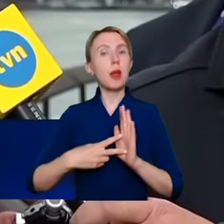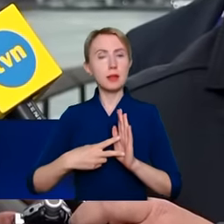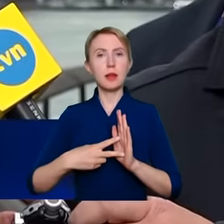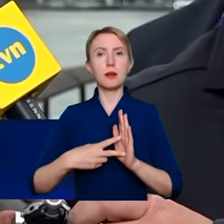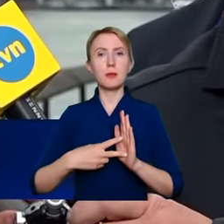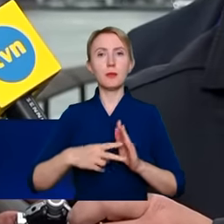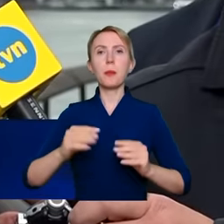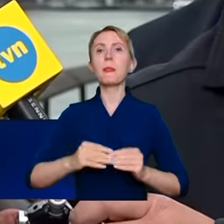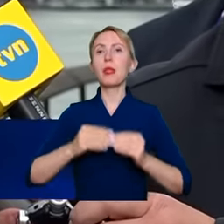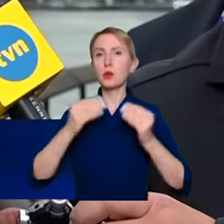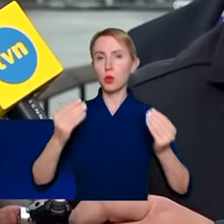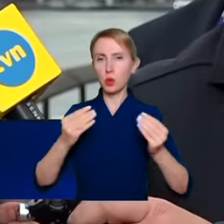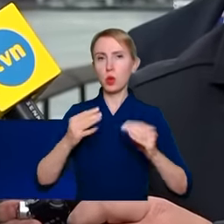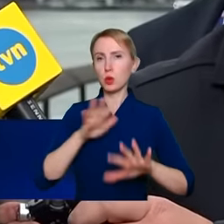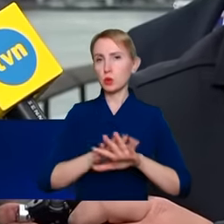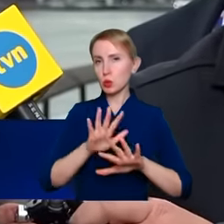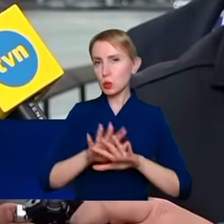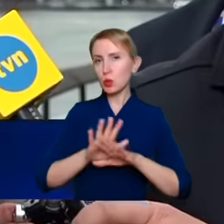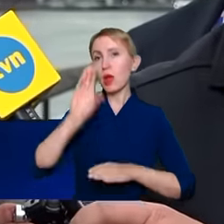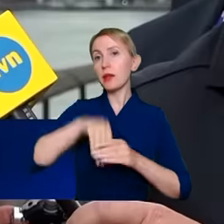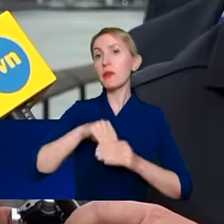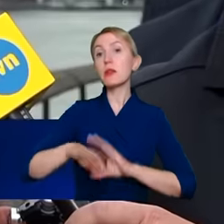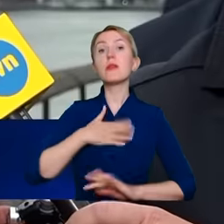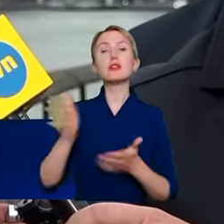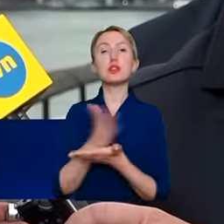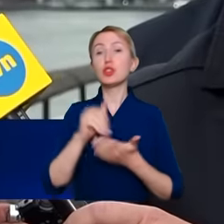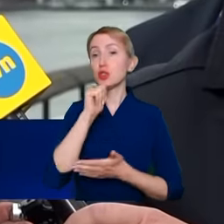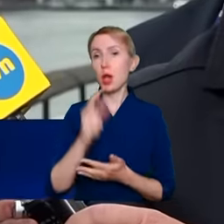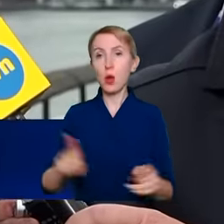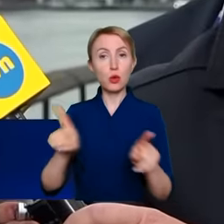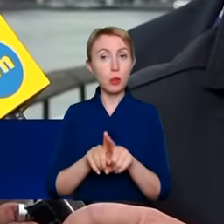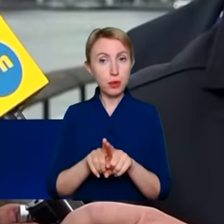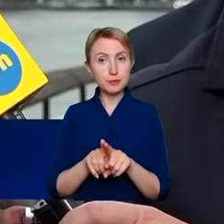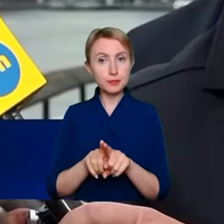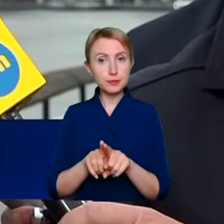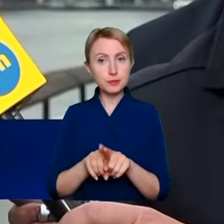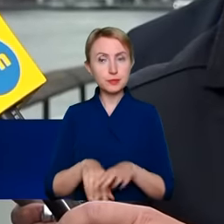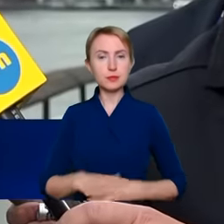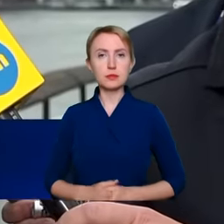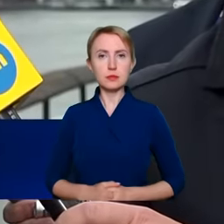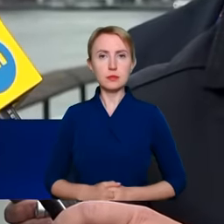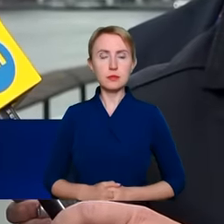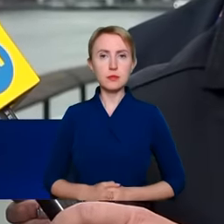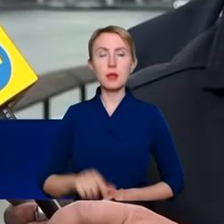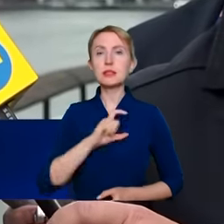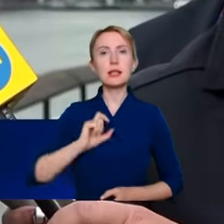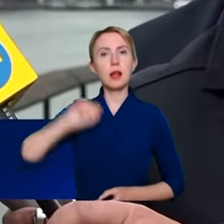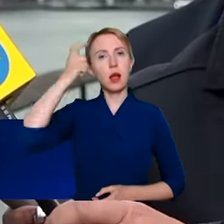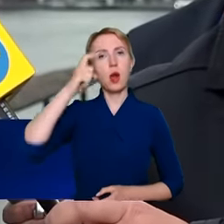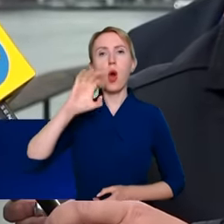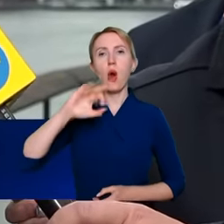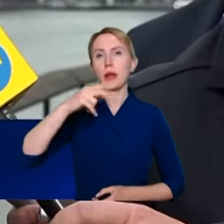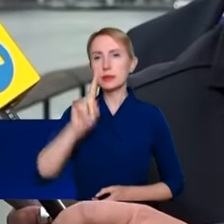rozwój infrastruktury i inwestycje w naszej części Europy. No i teraz z sekretarzem generalnym Organizacji Narodów